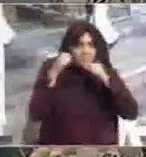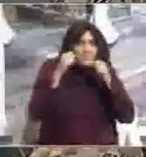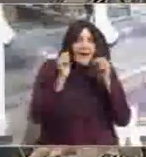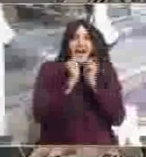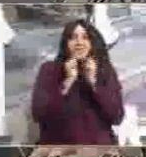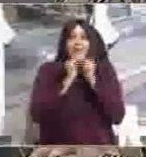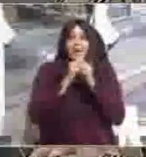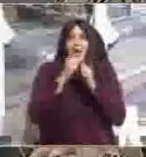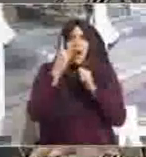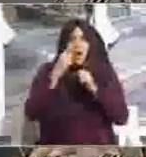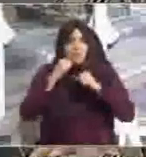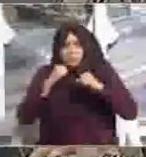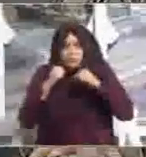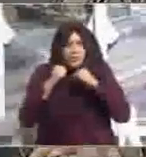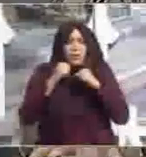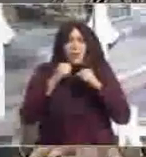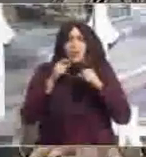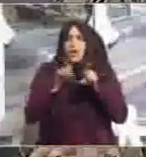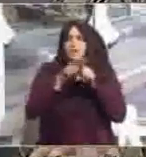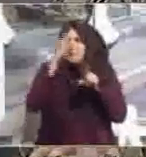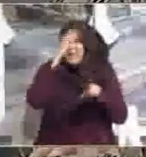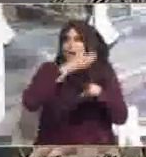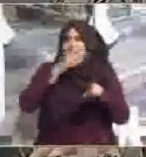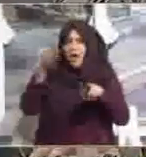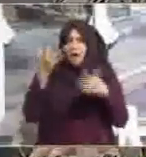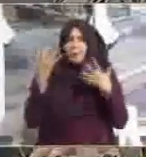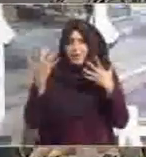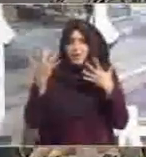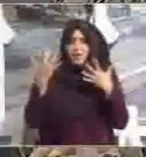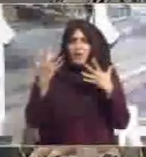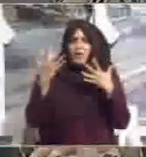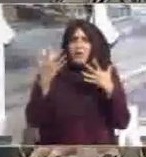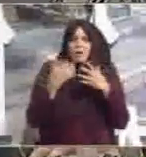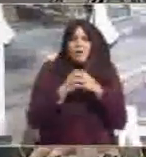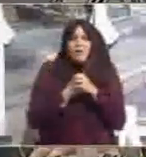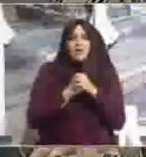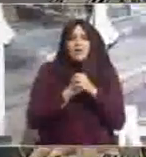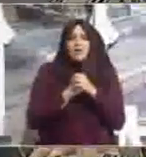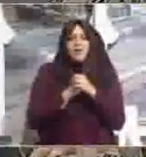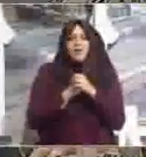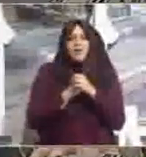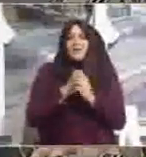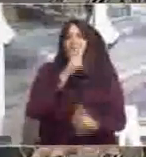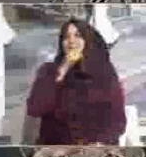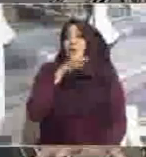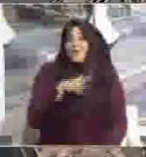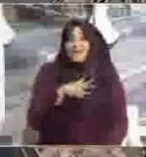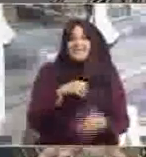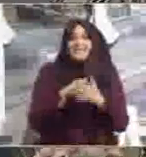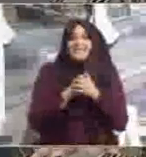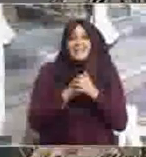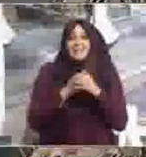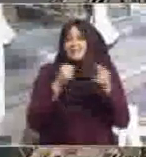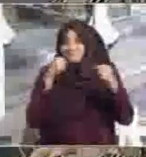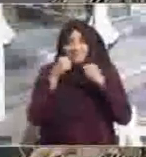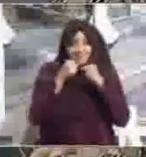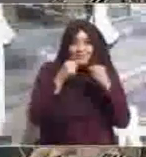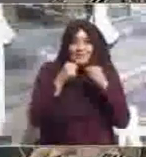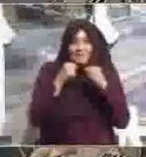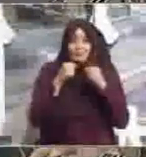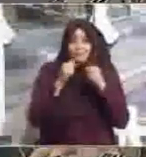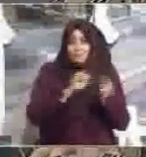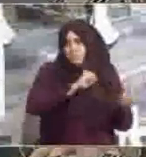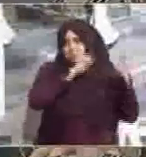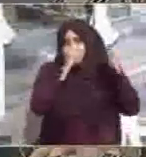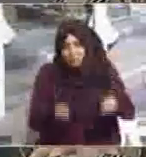أنا عالمي، كما أقولوا بباطن عالمي من ذاك الوقت. فالنبي صلى الله عليه وسلم صارعه، تغلب